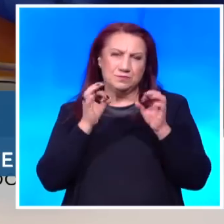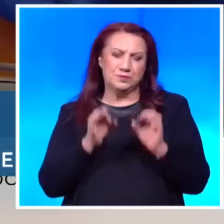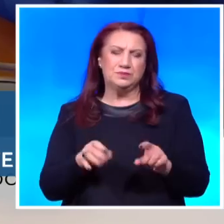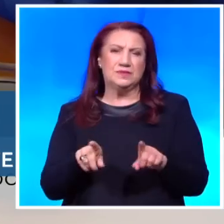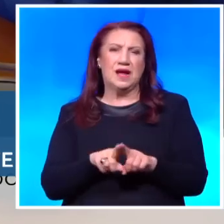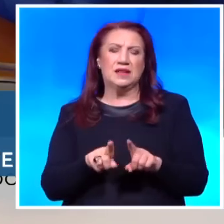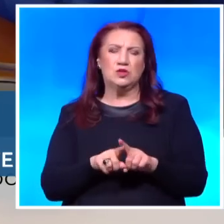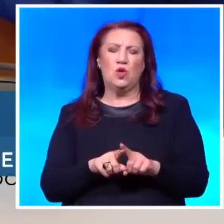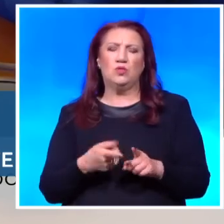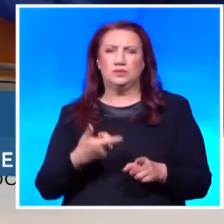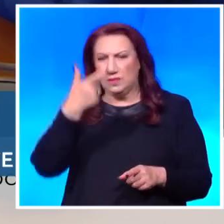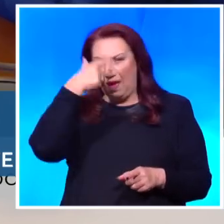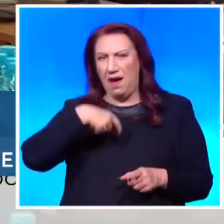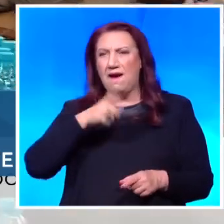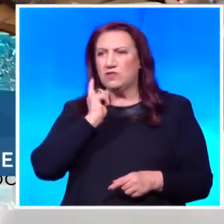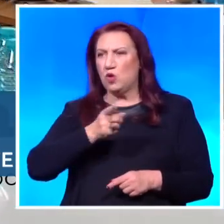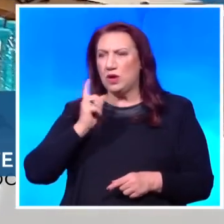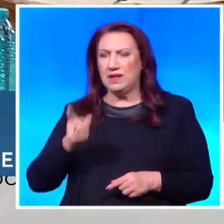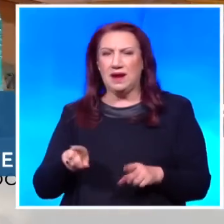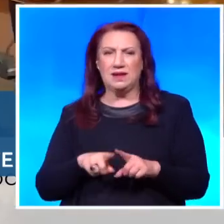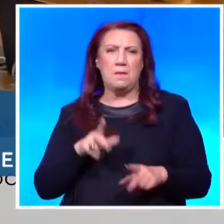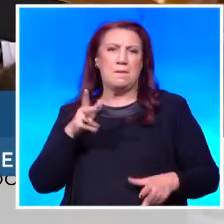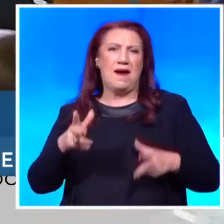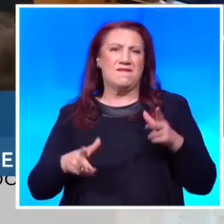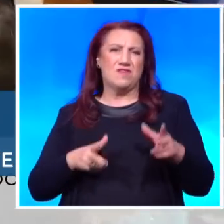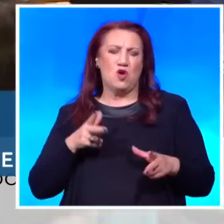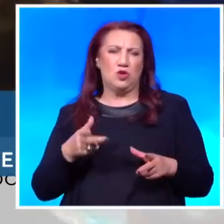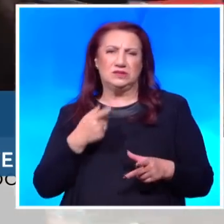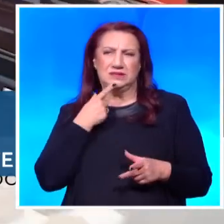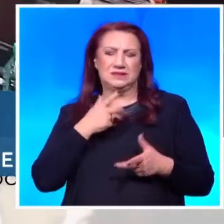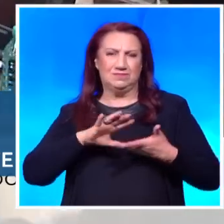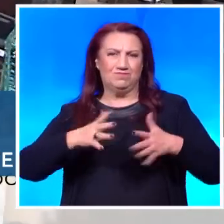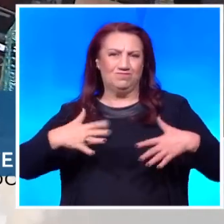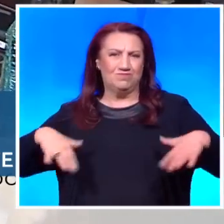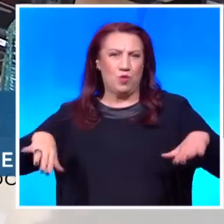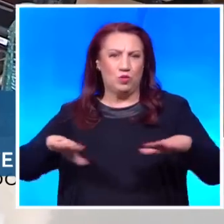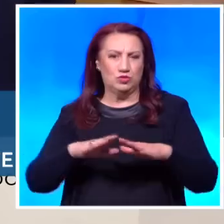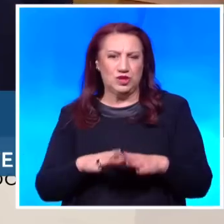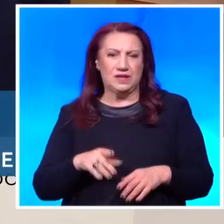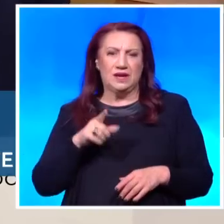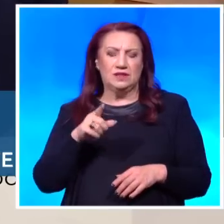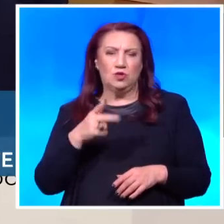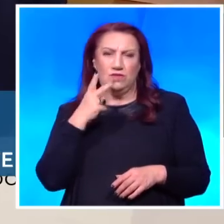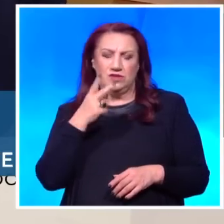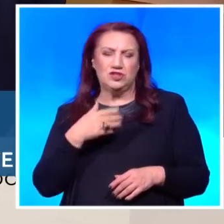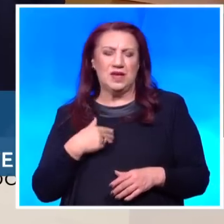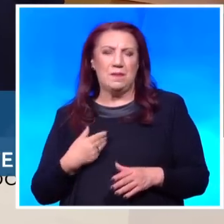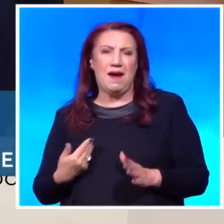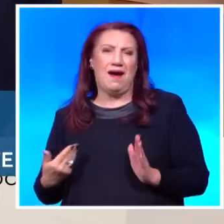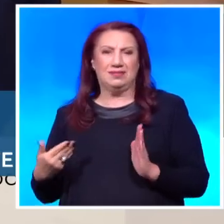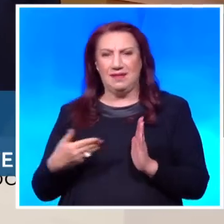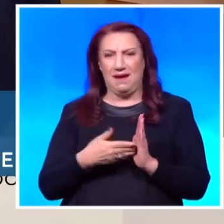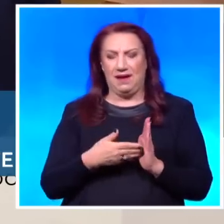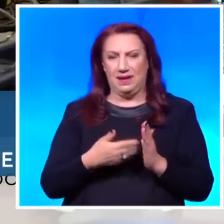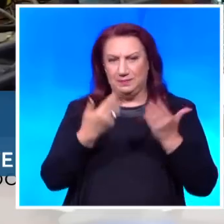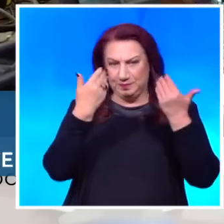Без да споменава имена, вече бившият главен прокурор съзря атака срещу себе си в съдебната реформа. Видя изтичане на